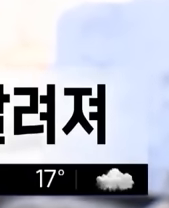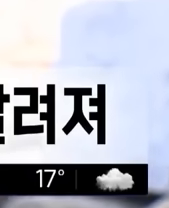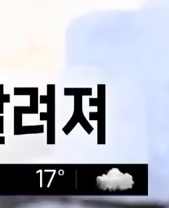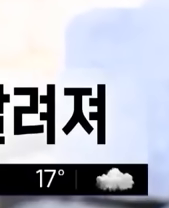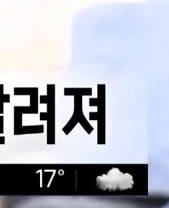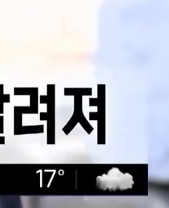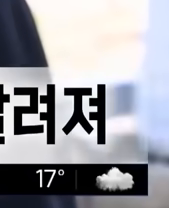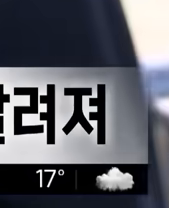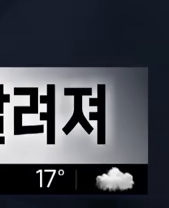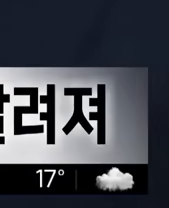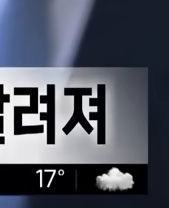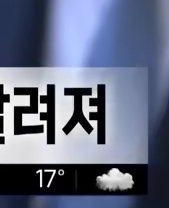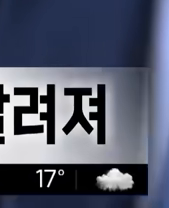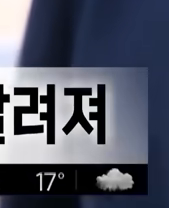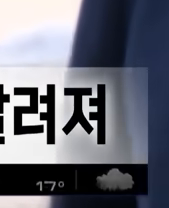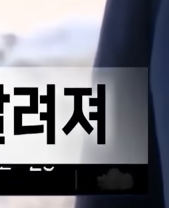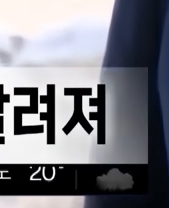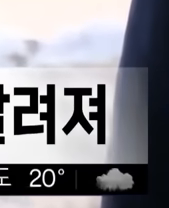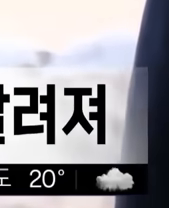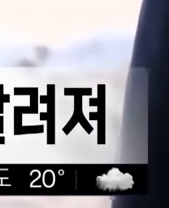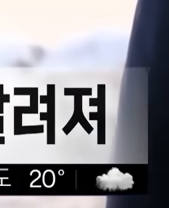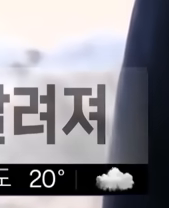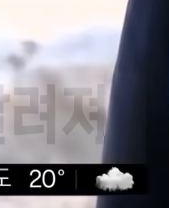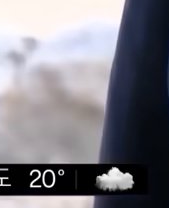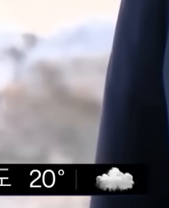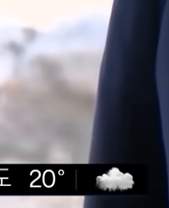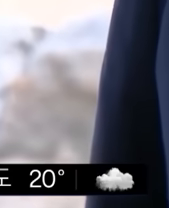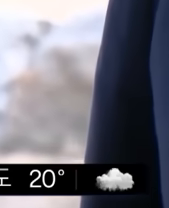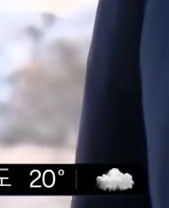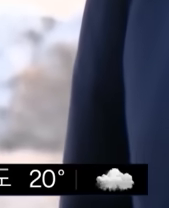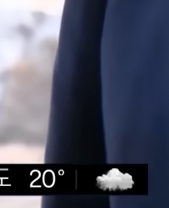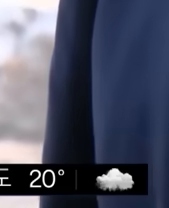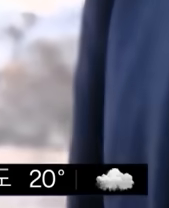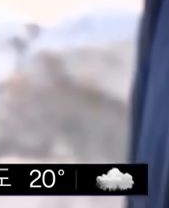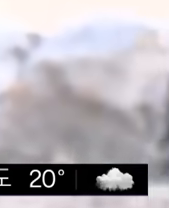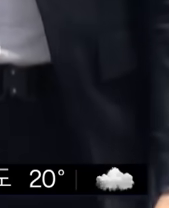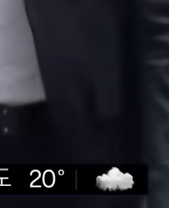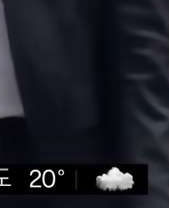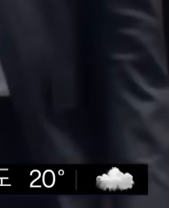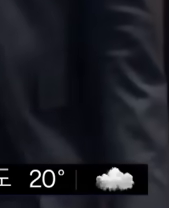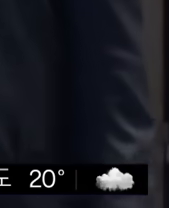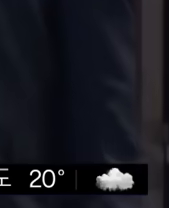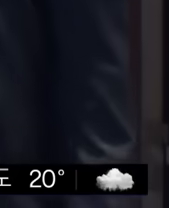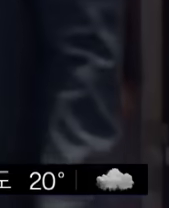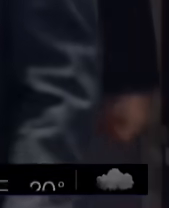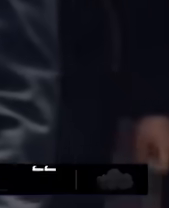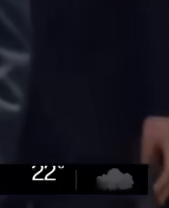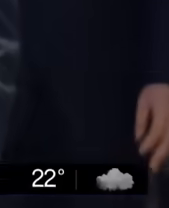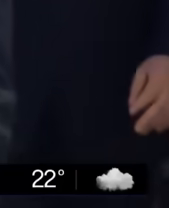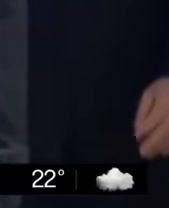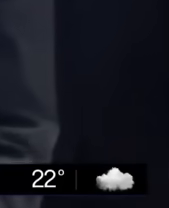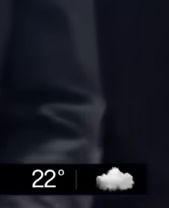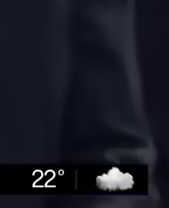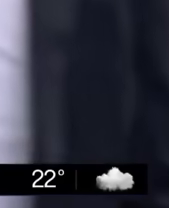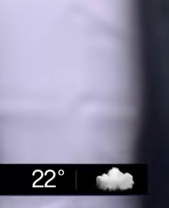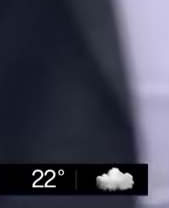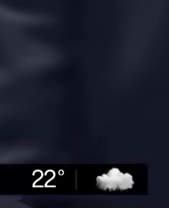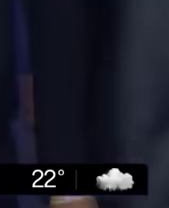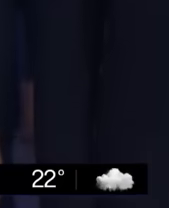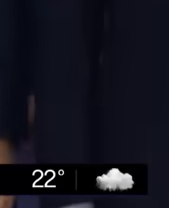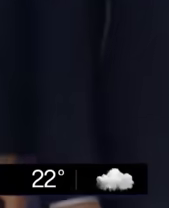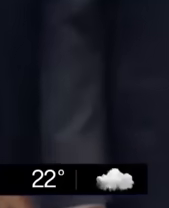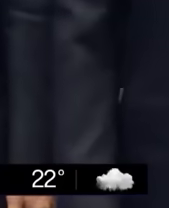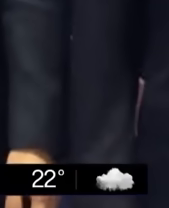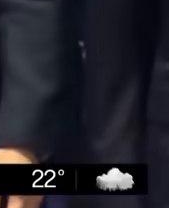윤석열 대통령은 따로 자진신고를 하진 않은 걸로 알려졌습니다. 김 여사도 청탁금지법이 아닌 다른 혐의로